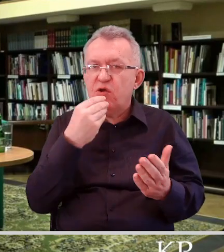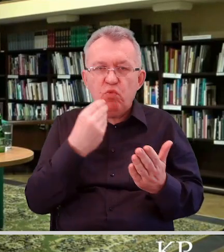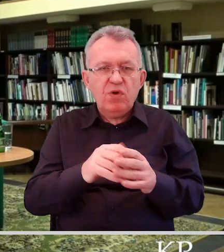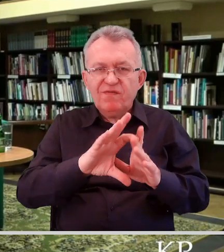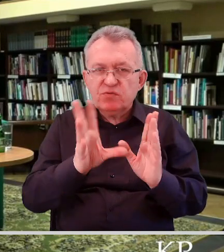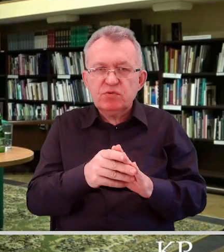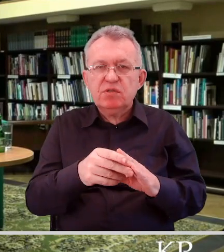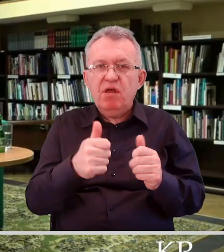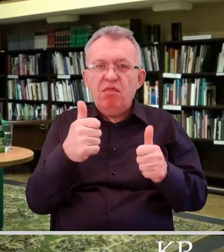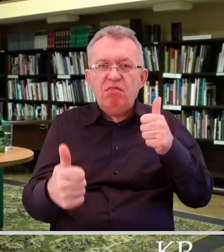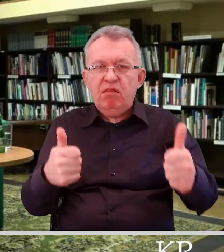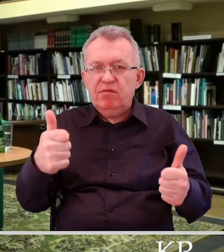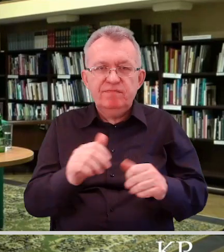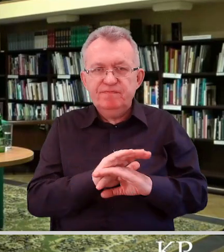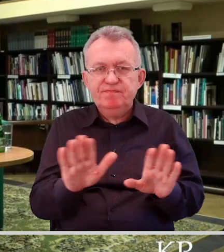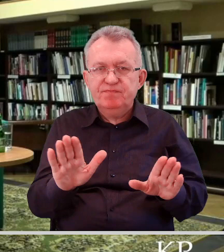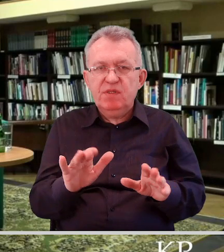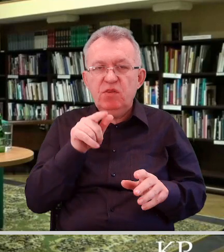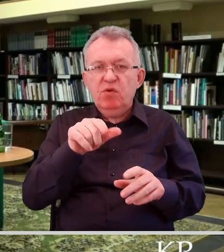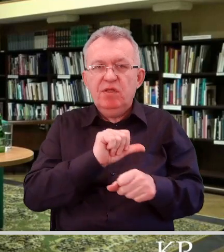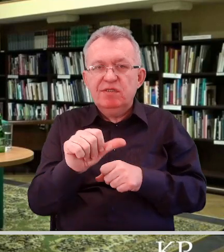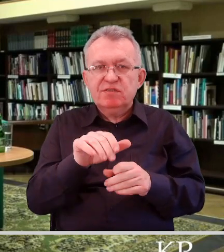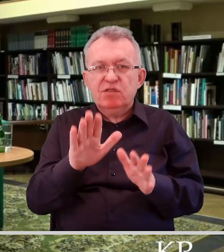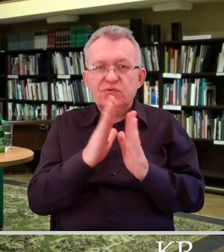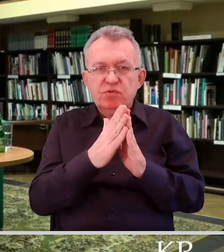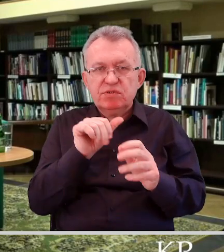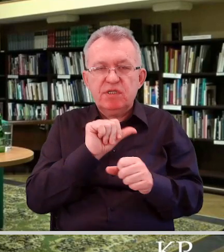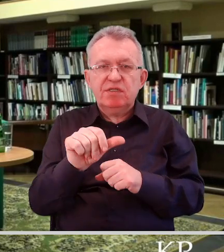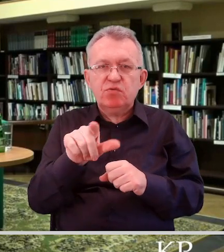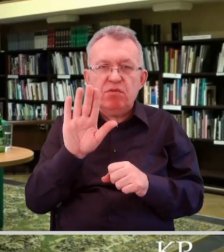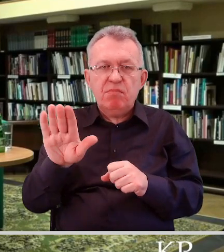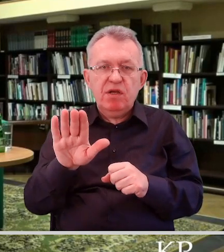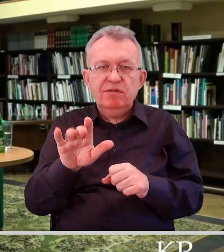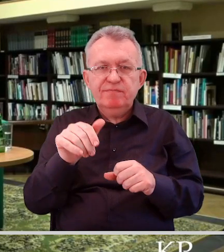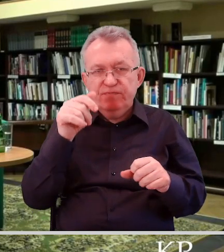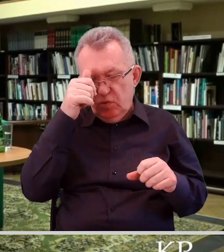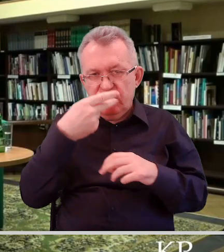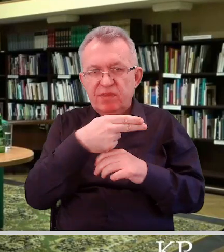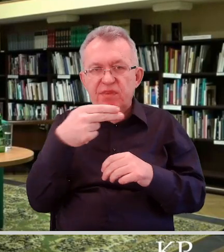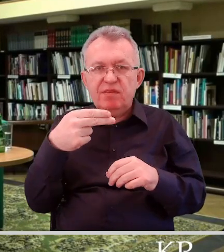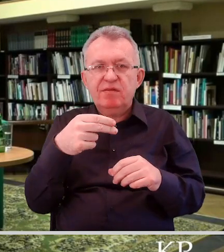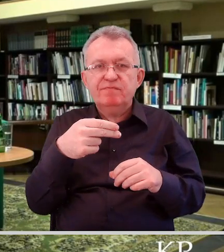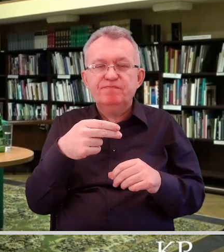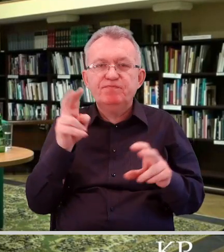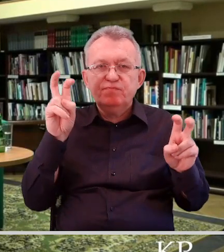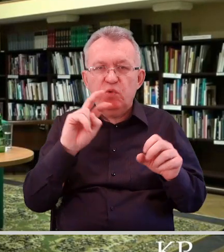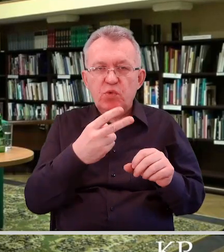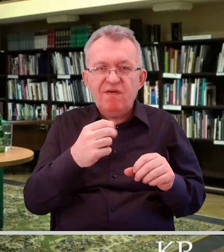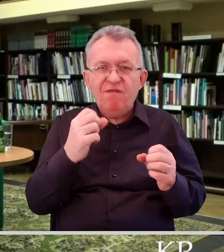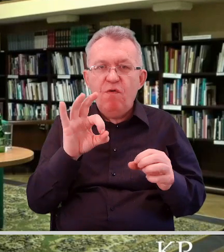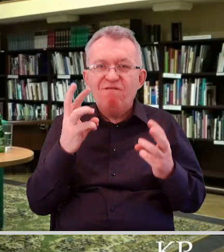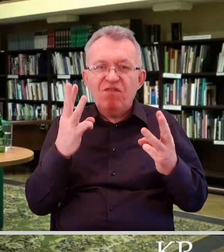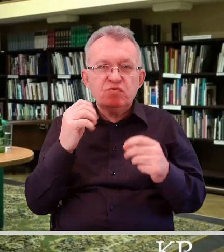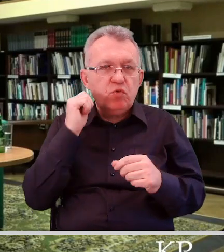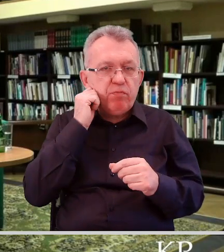wszystkiego jeden do jednego. Także tutaj w tej książce ona ma podtytuł O ważnych kobietach. Ja